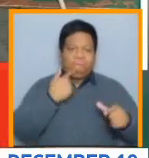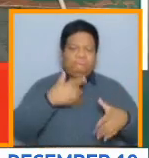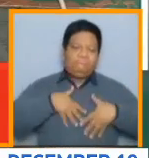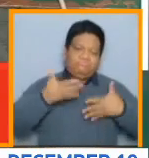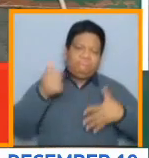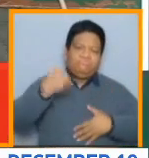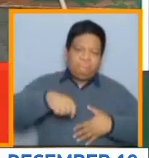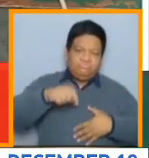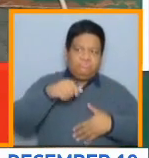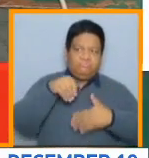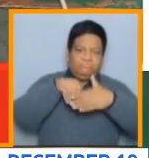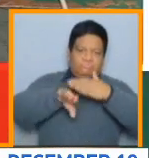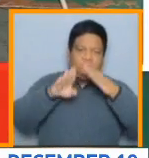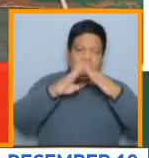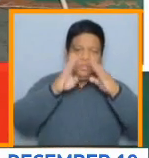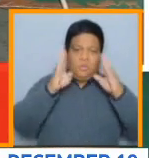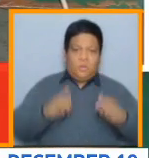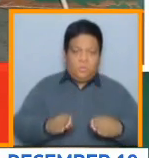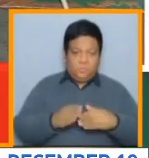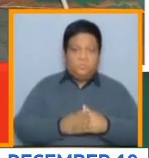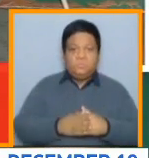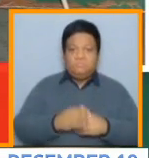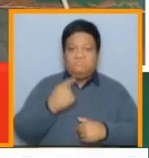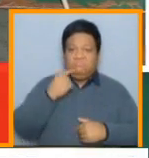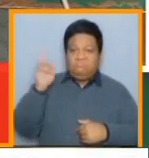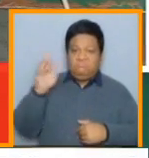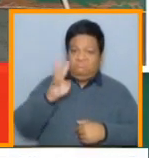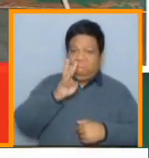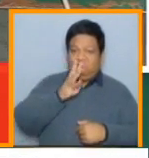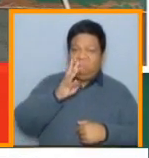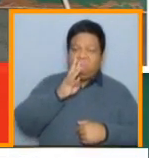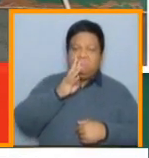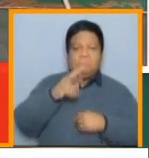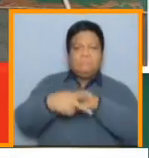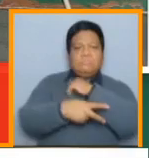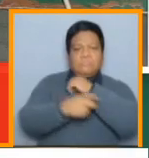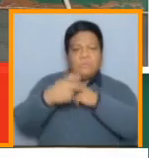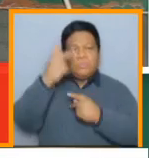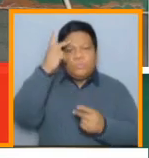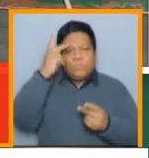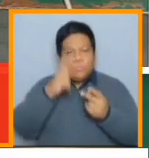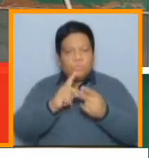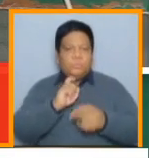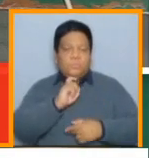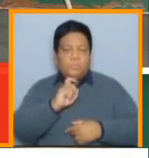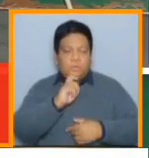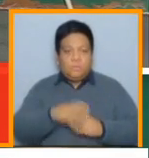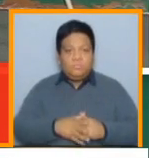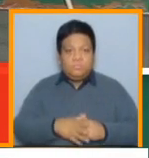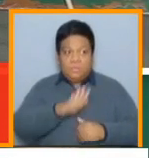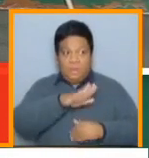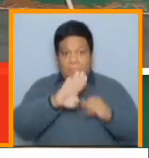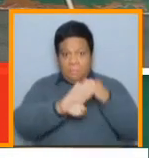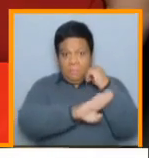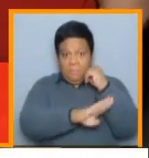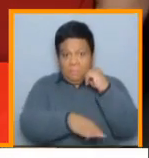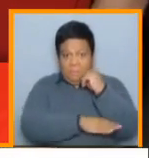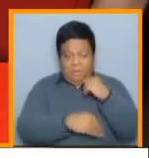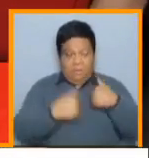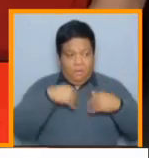magawa. Nakuha sa suspect ang bag na naglalaman ng martilyo, lagaring bakal, nylon wire at